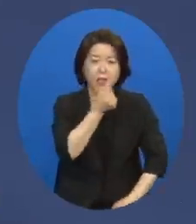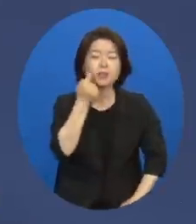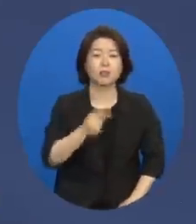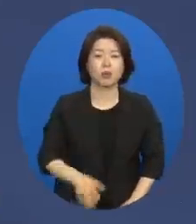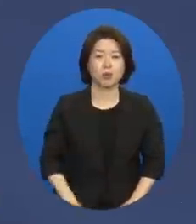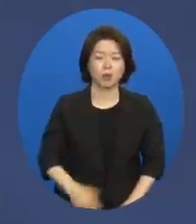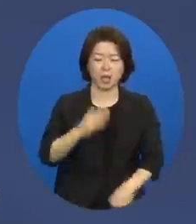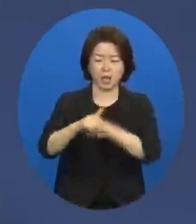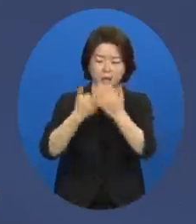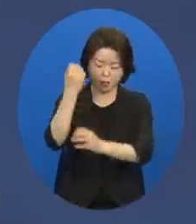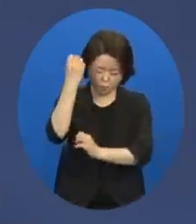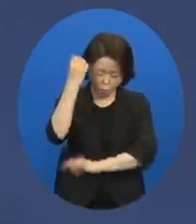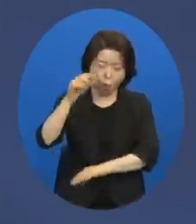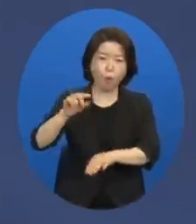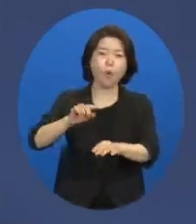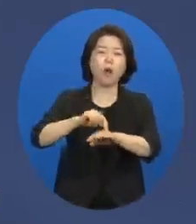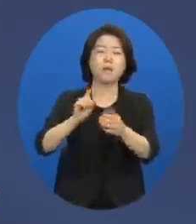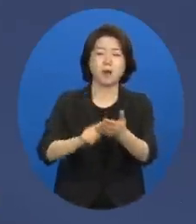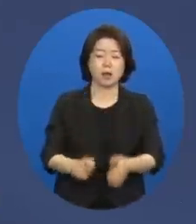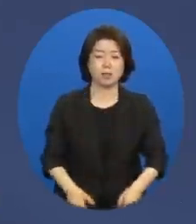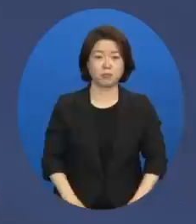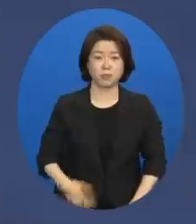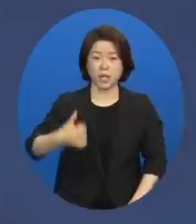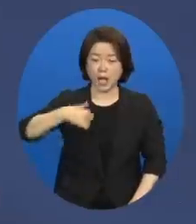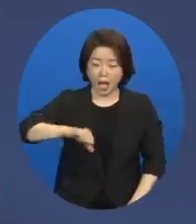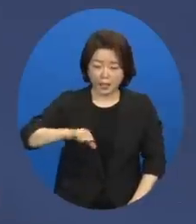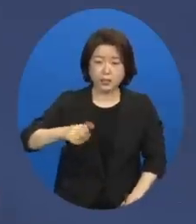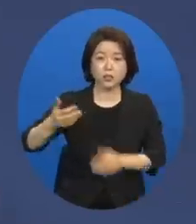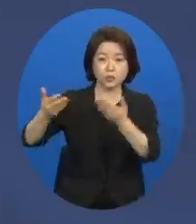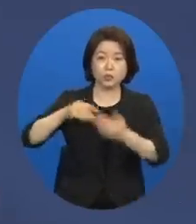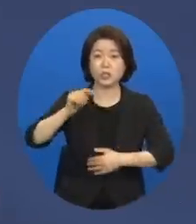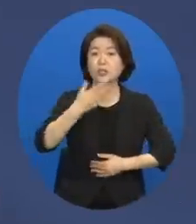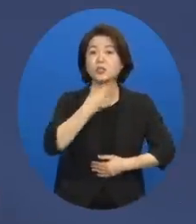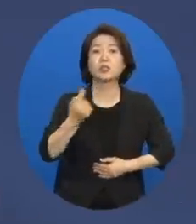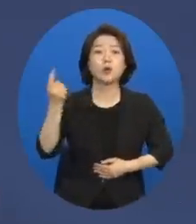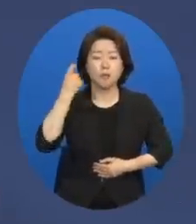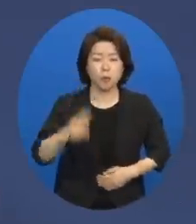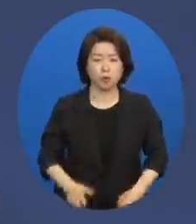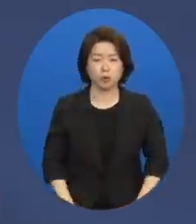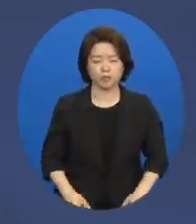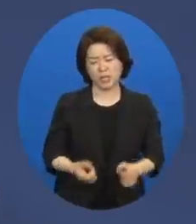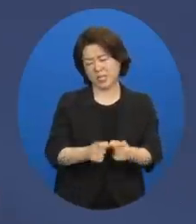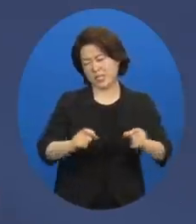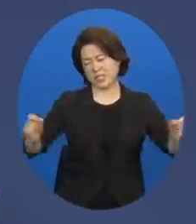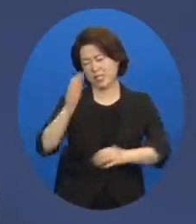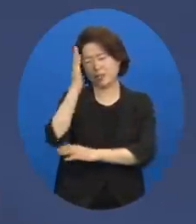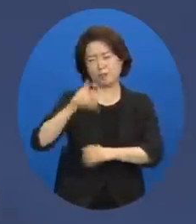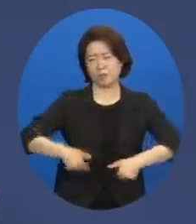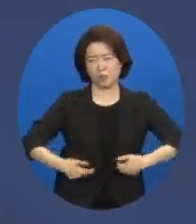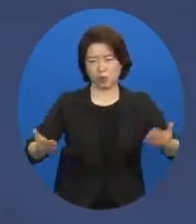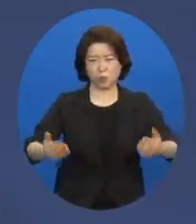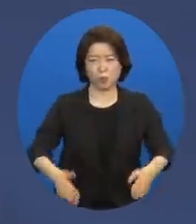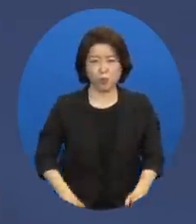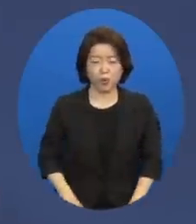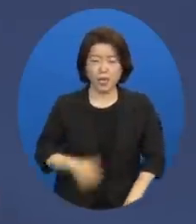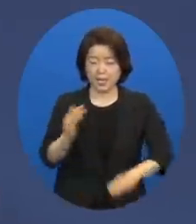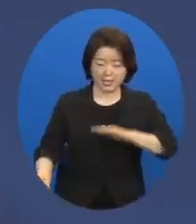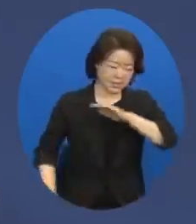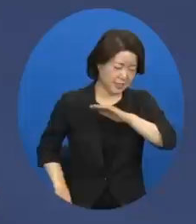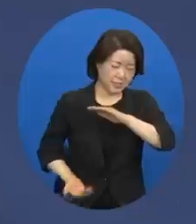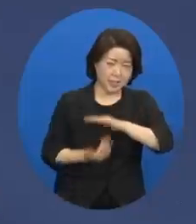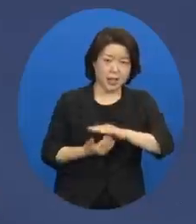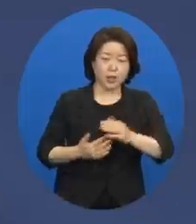하나님의 본심인 것입니다. 아들을 주신 그 복음, 그러니까 길게 말할 것도 없이 최고